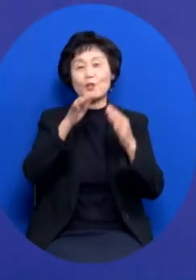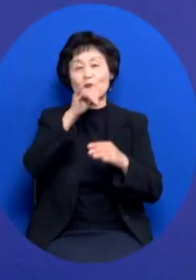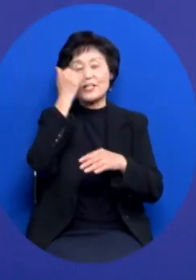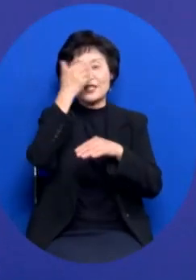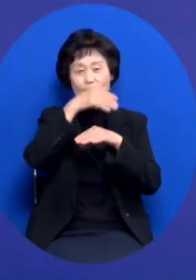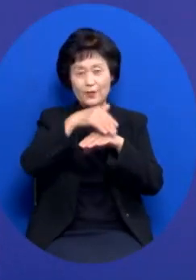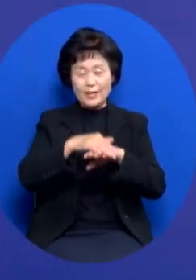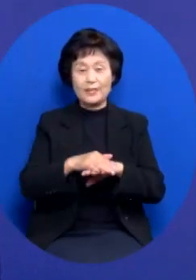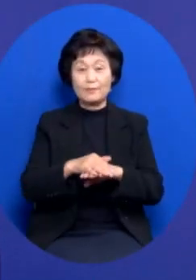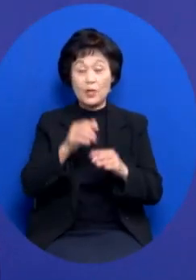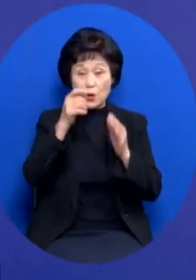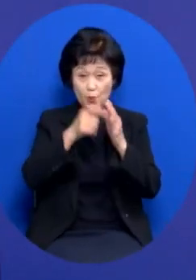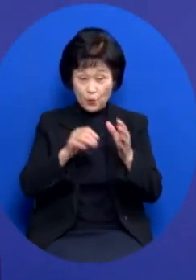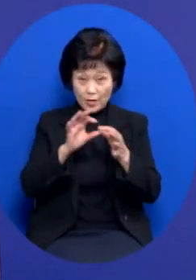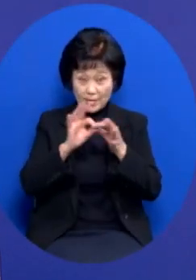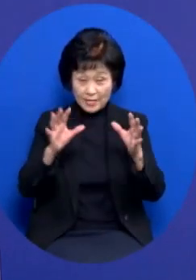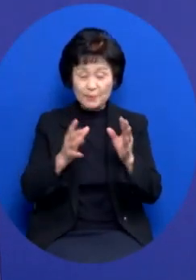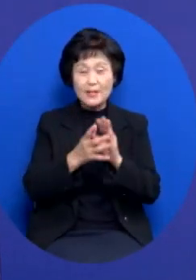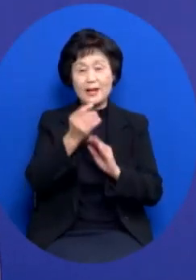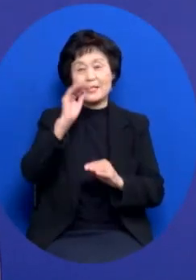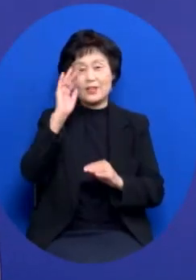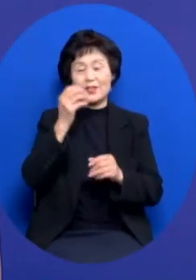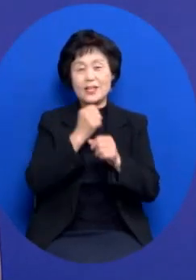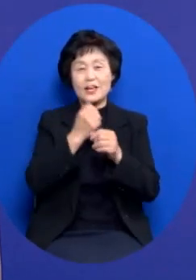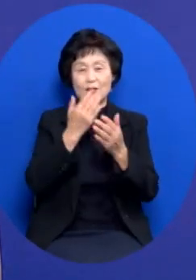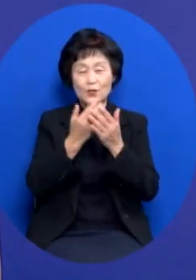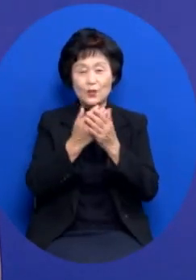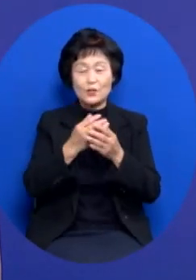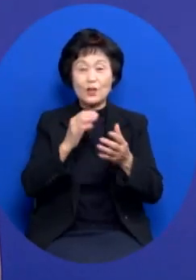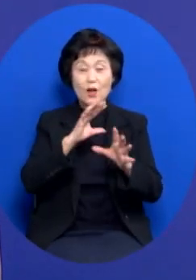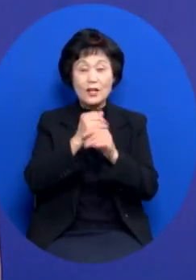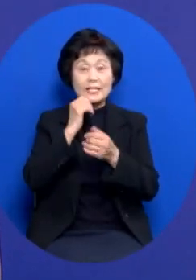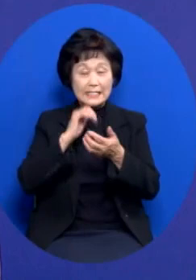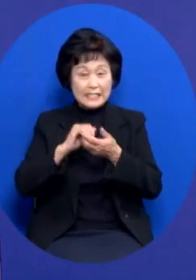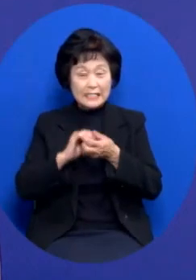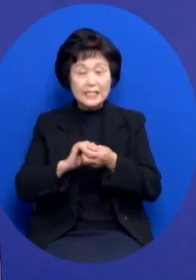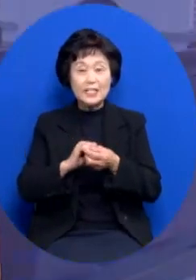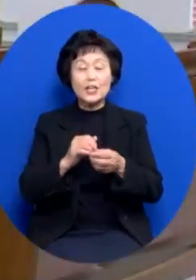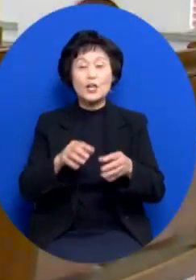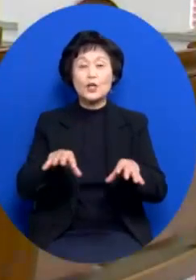초교파 여평신도회 하나되게 하소서가 40회 정기총회를 개최했습니다.